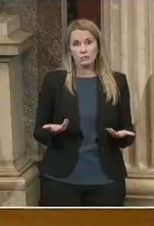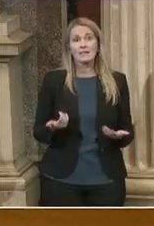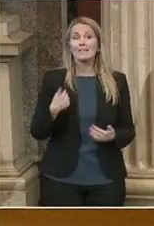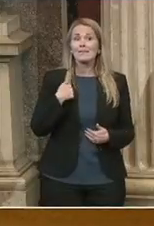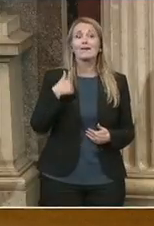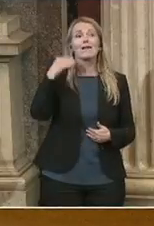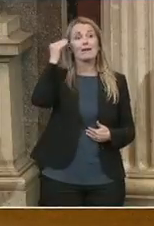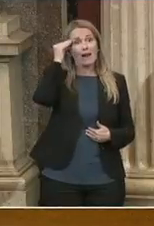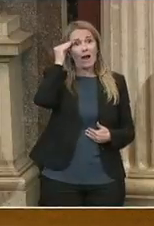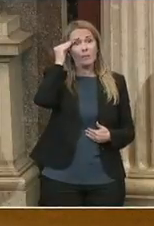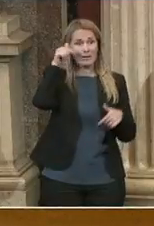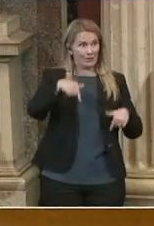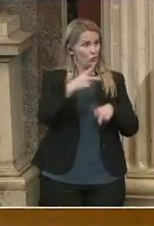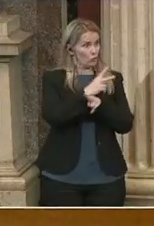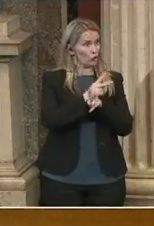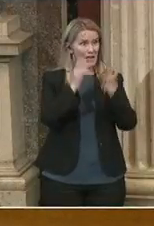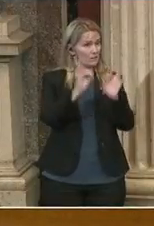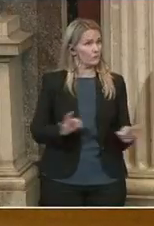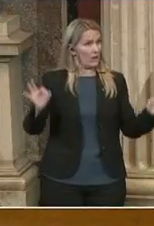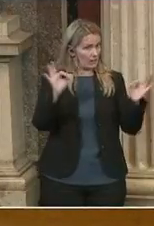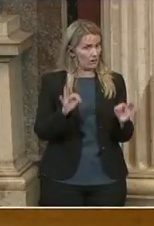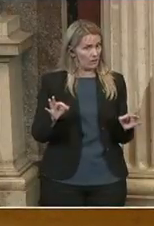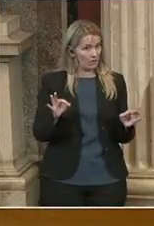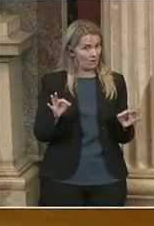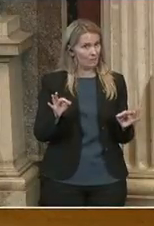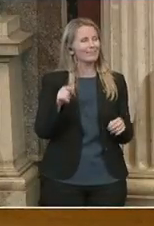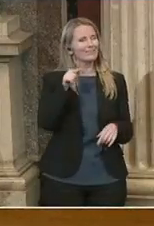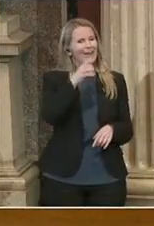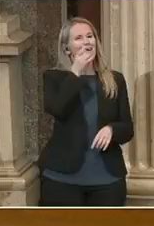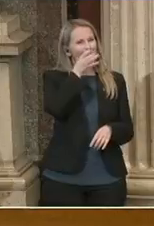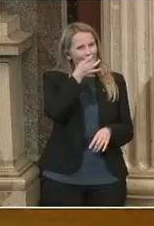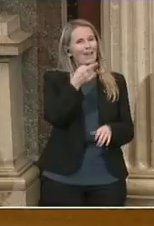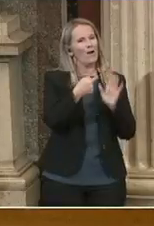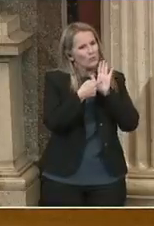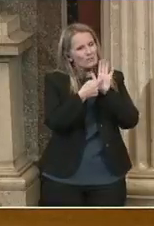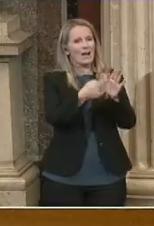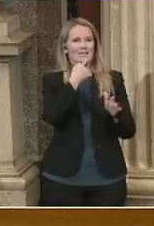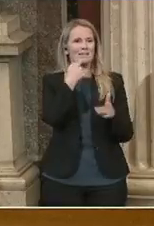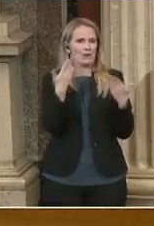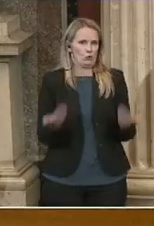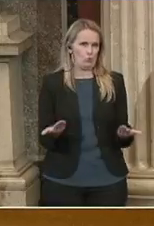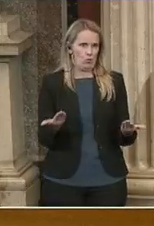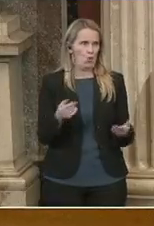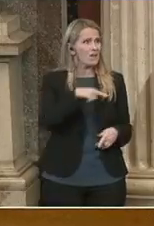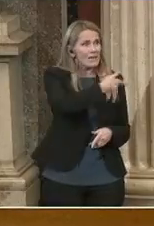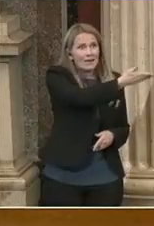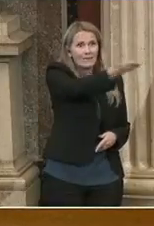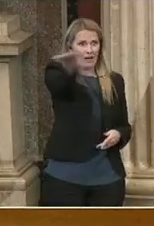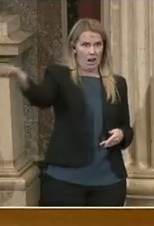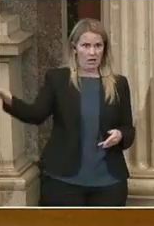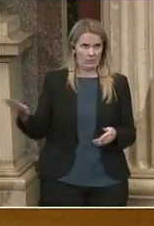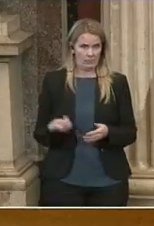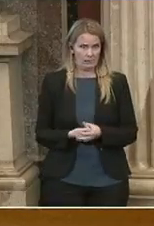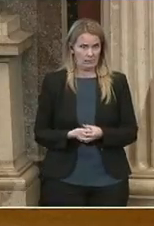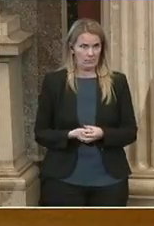glaube dass dieser Staat sagt genau das sagen will ihnen allen